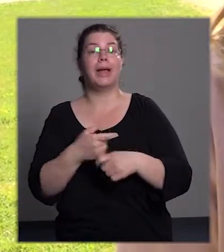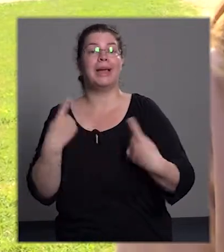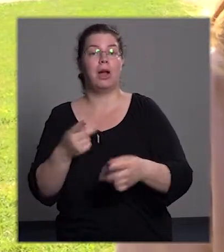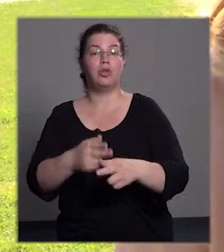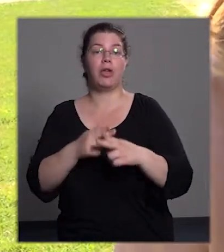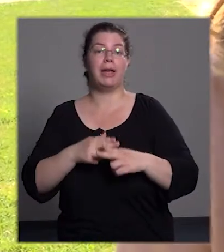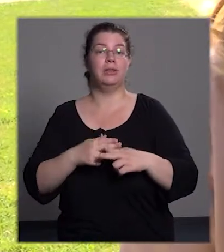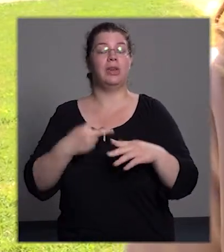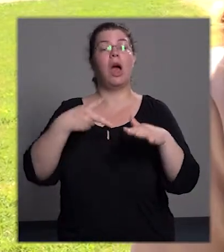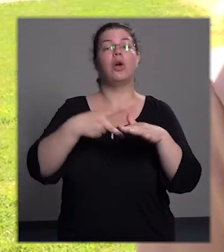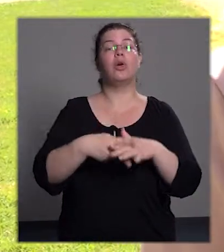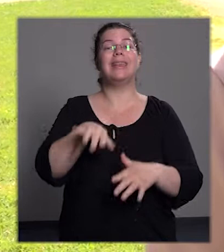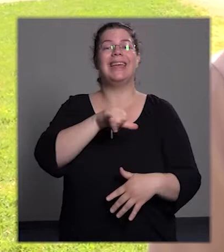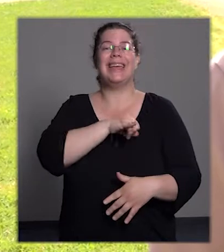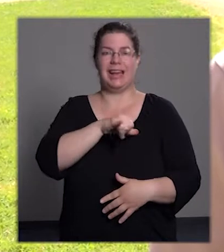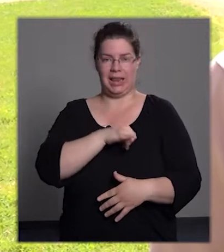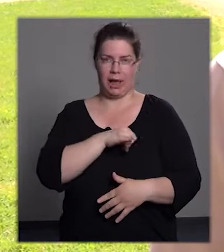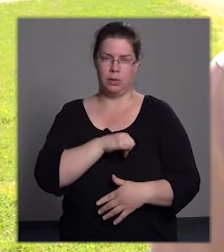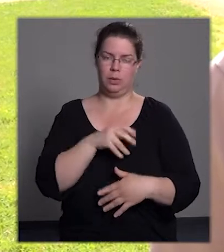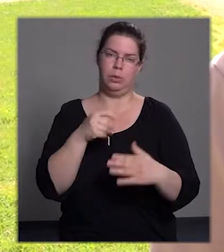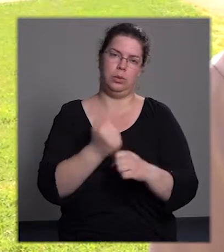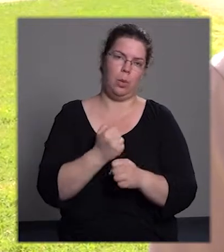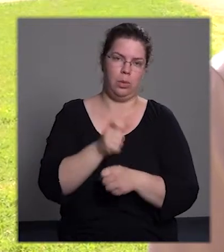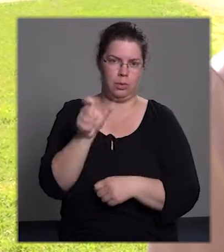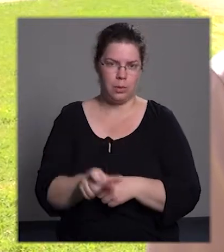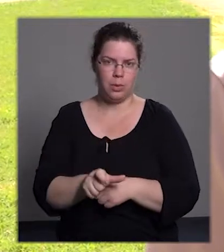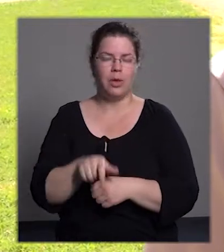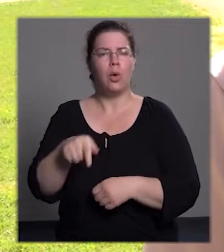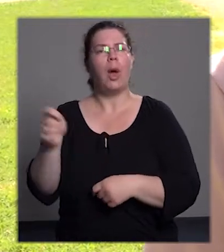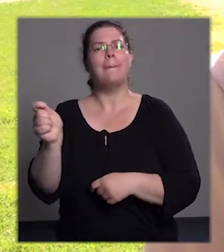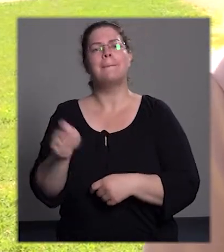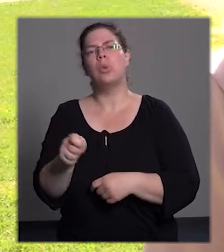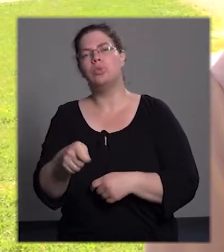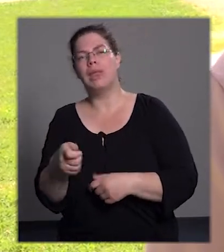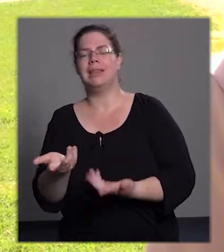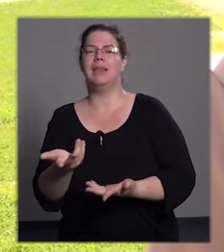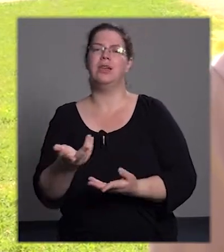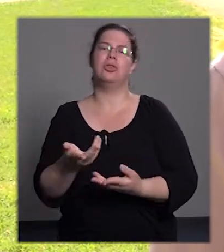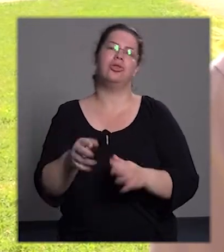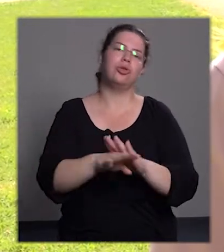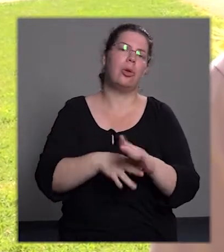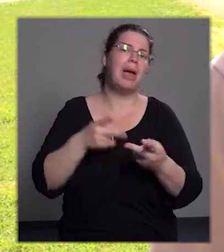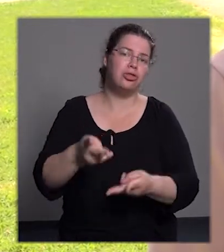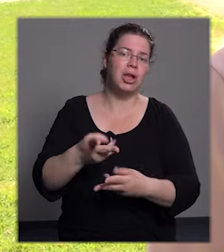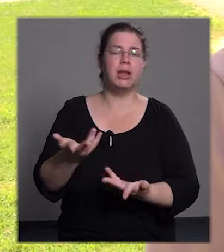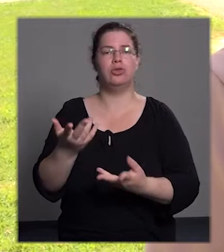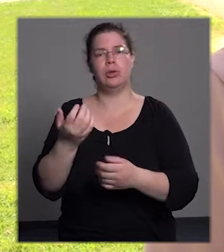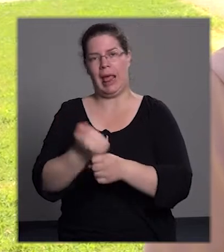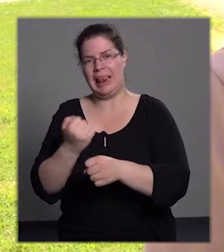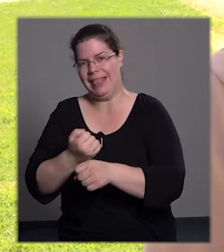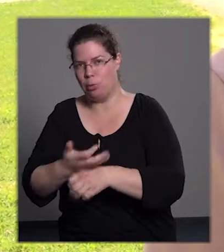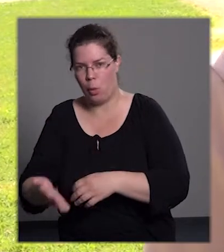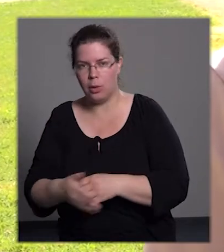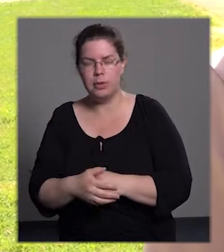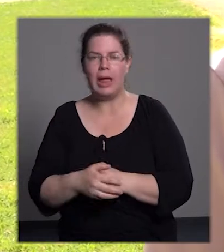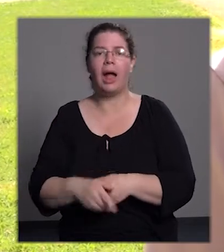úgynevezett közérdekű dolgozók is. A közérdekű dolgozók büntetésüket, szabásértésüket dolgozzák le. Ők